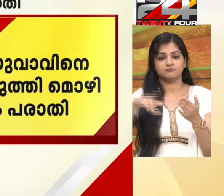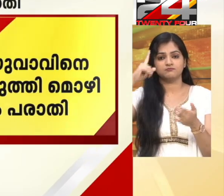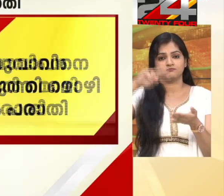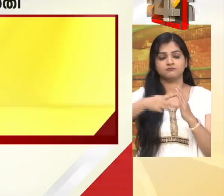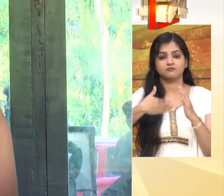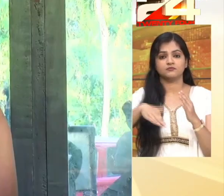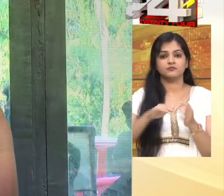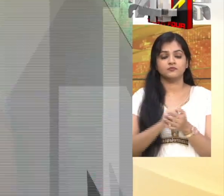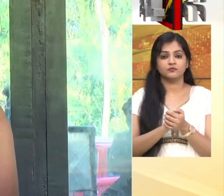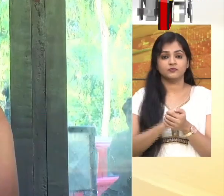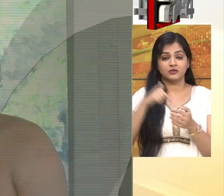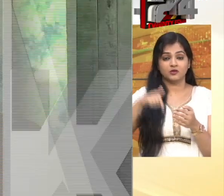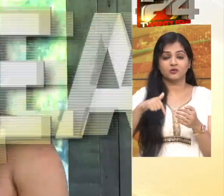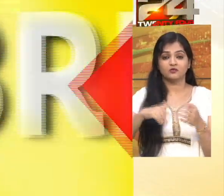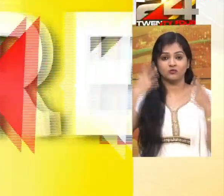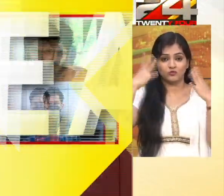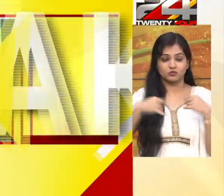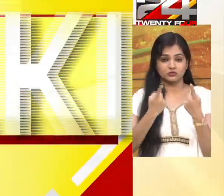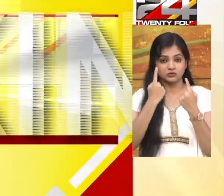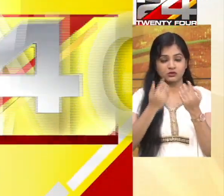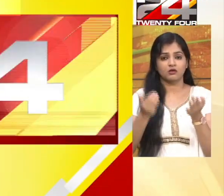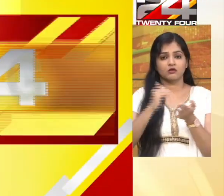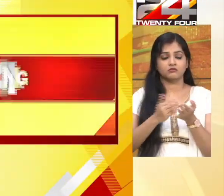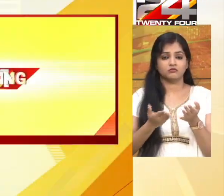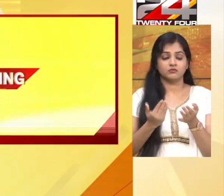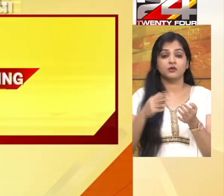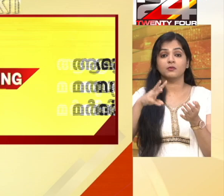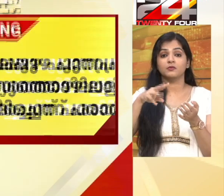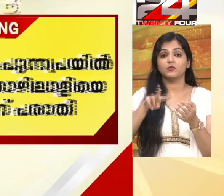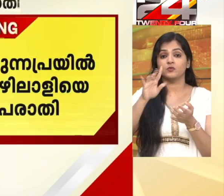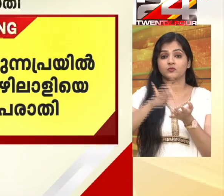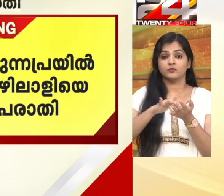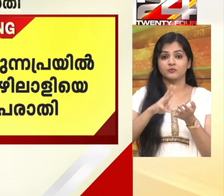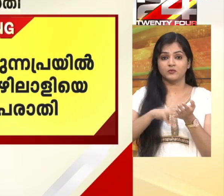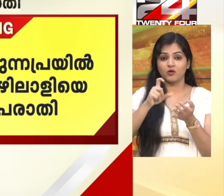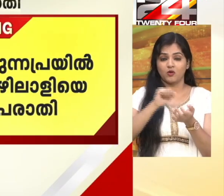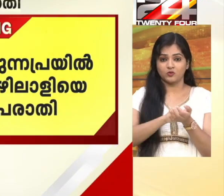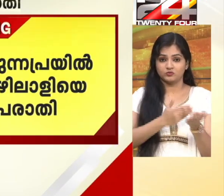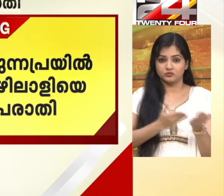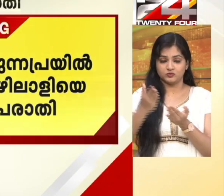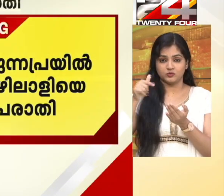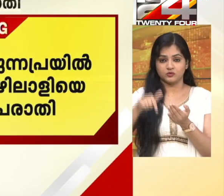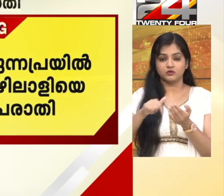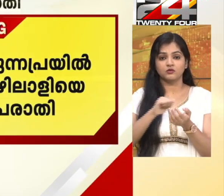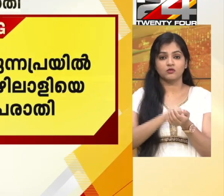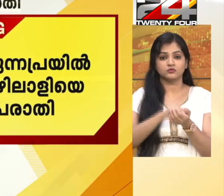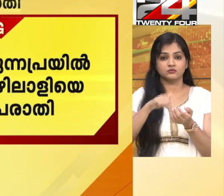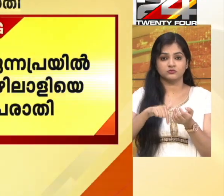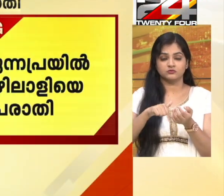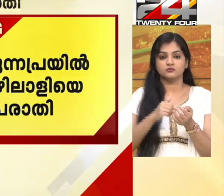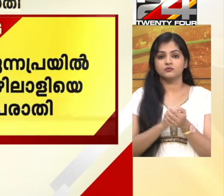കാര്യങ്ങൾ പറയാം ഒപ്പം ഇനിയിപ്പോൾ മെഡിക്കൽ എക്സാമിനേഷനൊക്കെ ഇനിയും നടത്താം കാരണം ഇപ്പോൾ വണ്ടാനം മെഡിക്കൽ കോളേജ് ആശുപത്രിയിൽ അദ്ദേഹം ചികിത്സ തേടുന്നതിന് വേണ്ടി അവിടെ ഹോസ്പിറ്റലിൽ ഈ സമയം